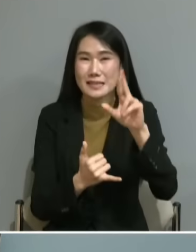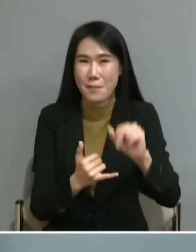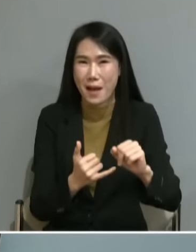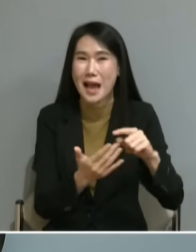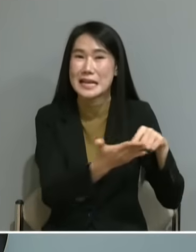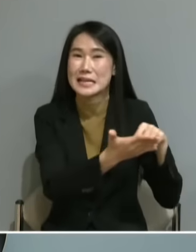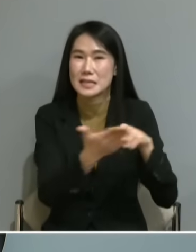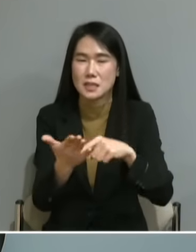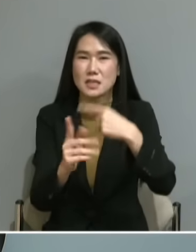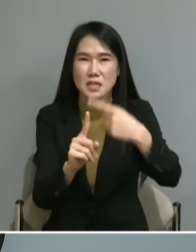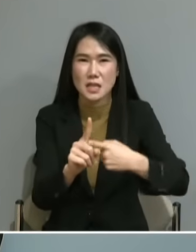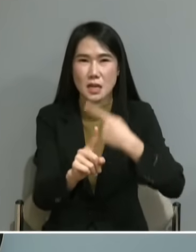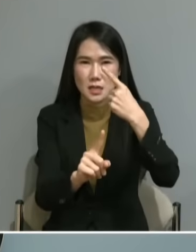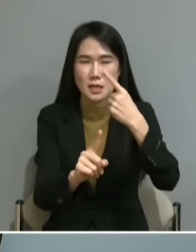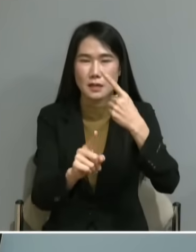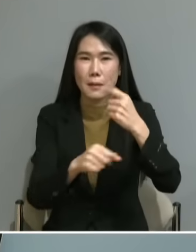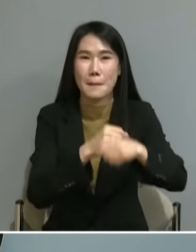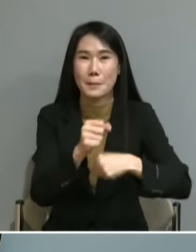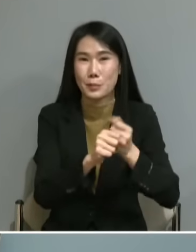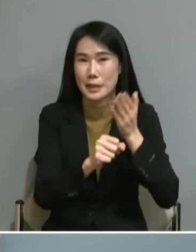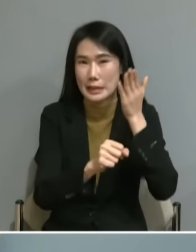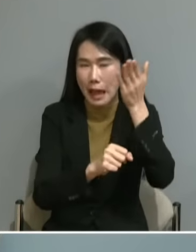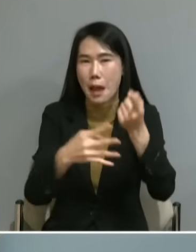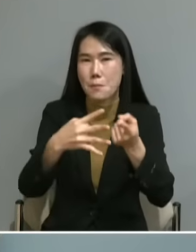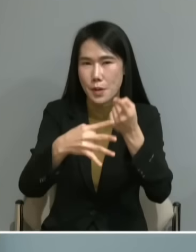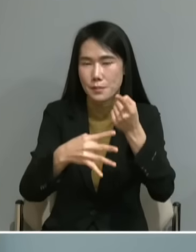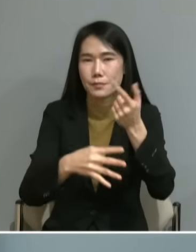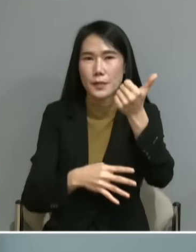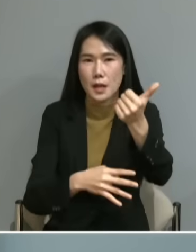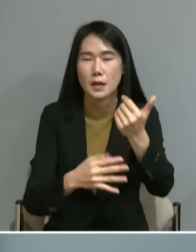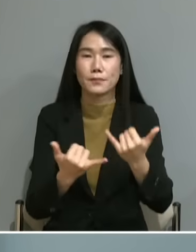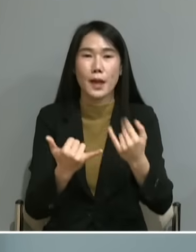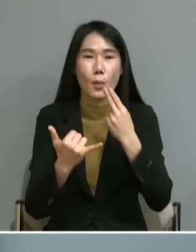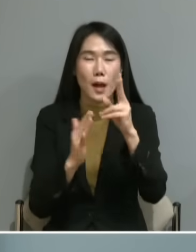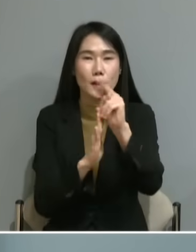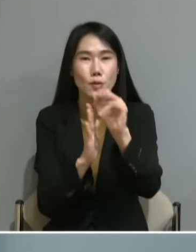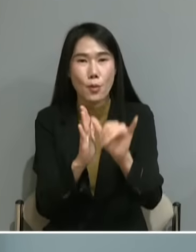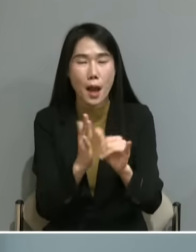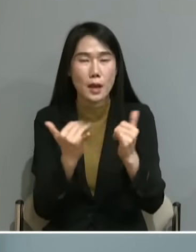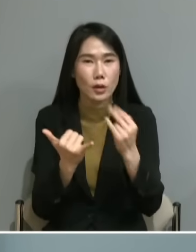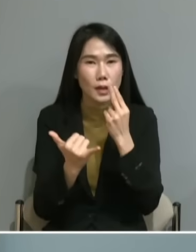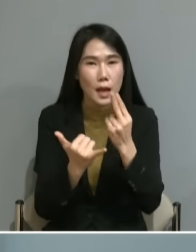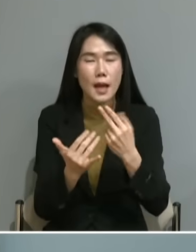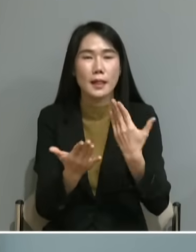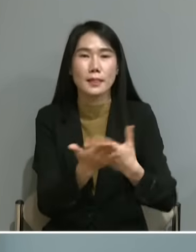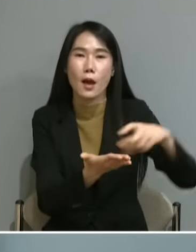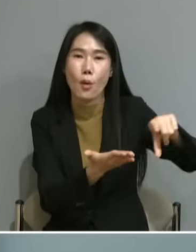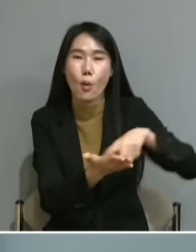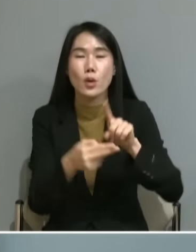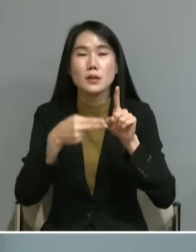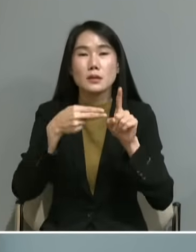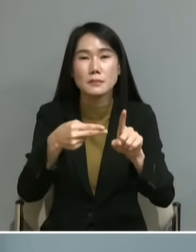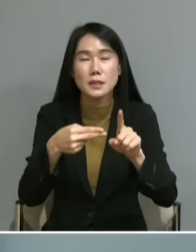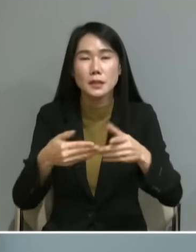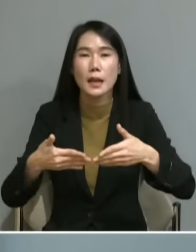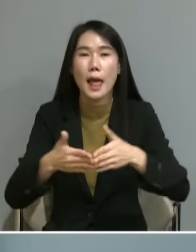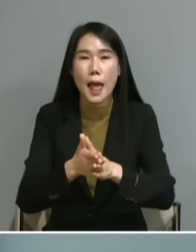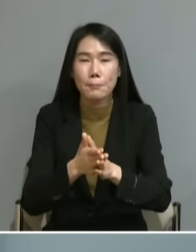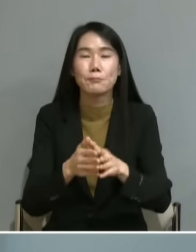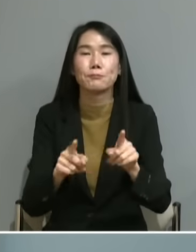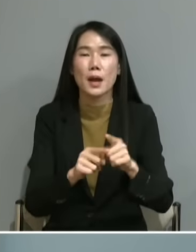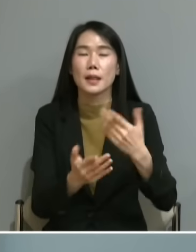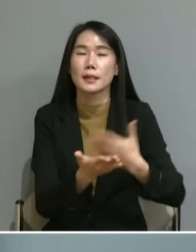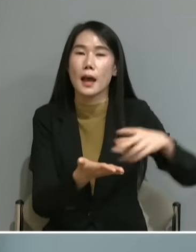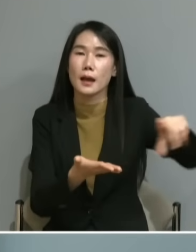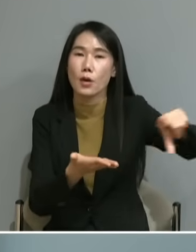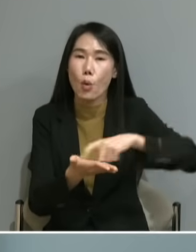ครับกลไกทั้งหมดนี้เนี่ยเราได้ยืนยันนะครับหนึ่งคือนโยบายนี้เป็นการเติมเงิน 10,000 บาทผ่านดิจิตอลวอลเล็ตเติมใส่เข้าไ